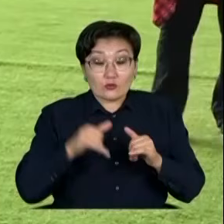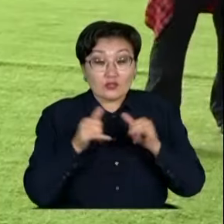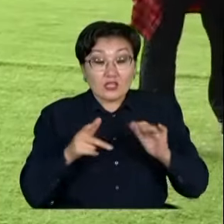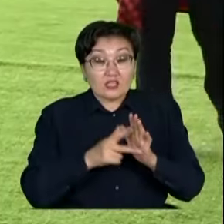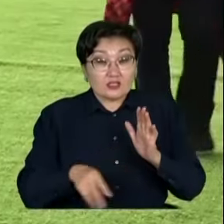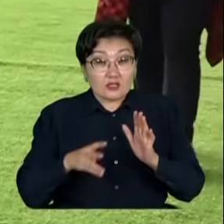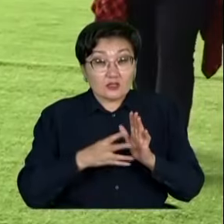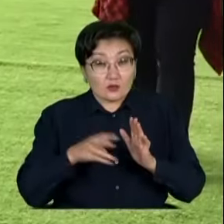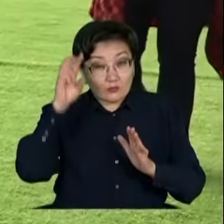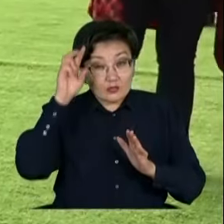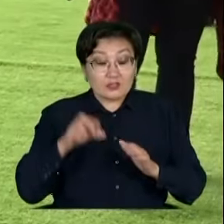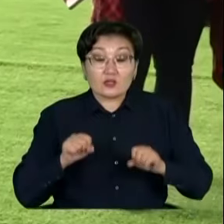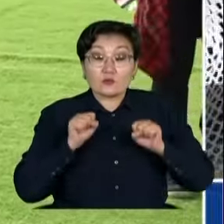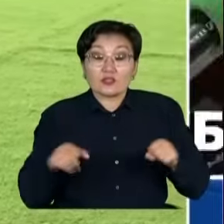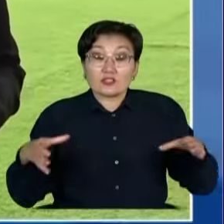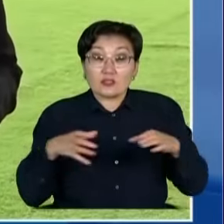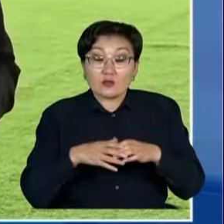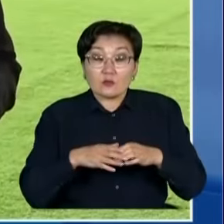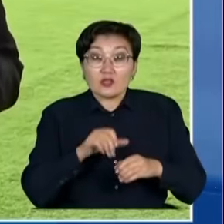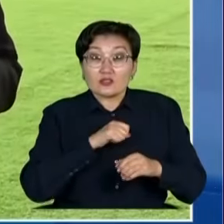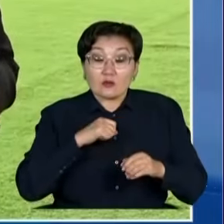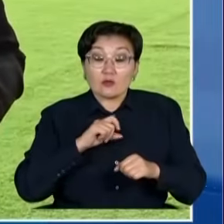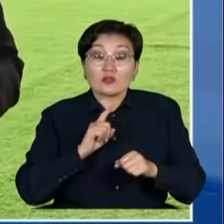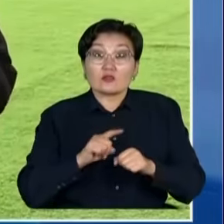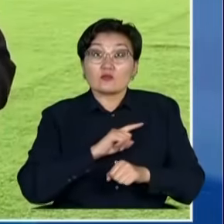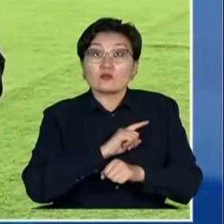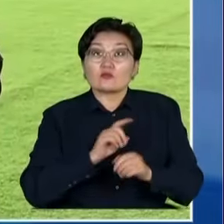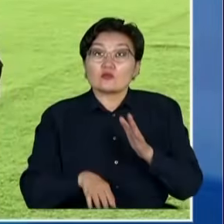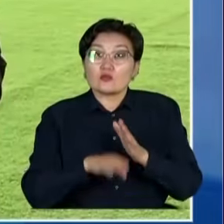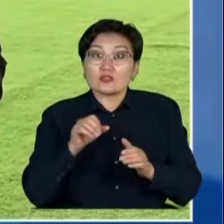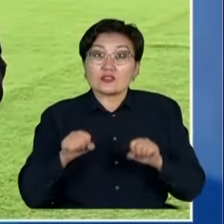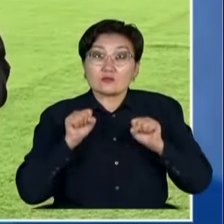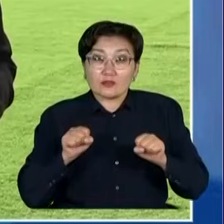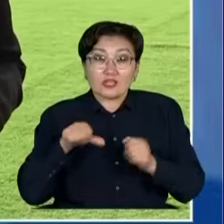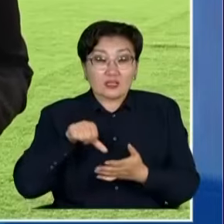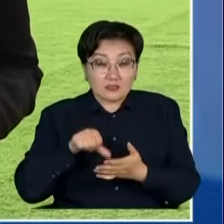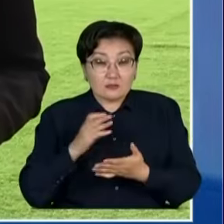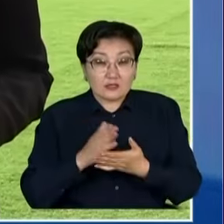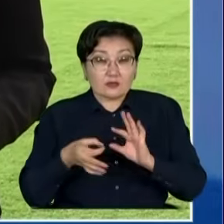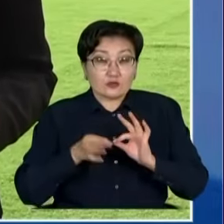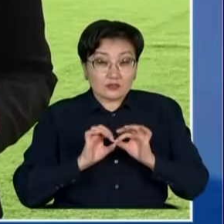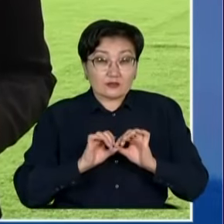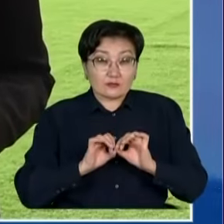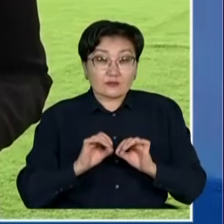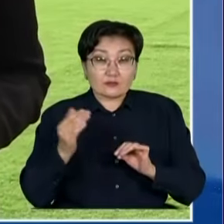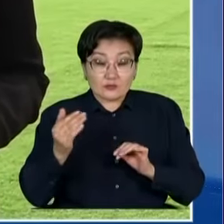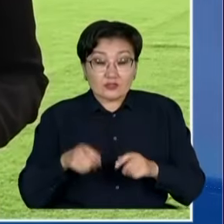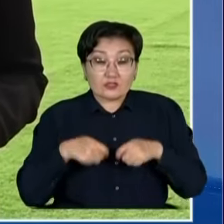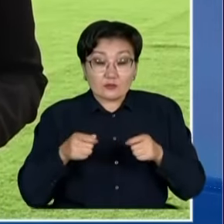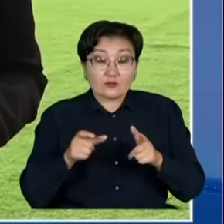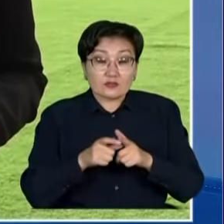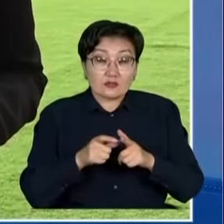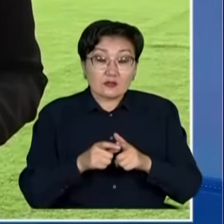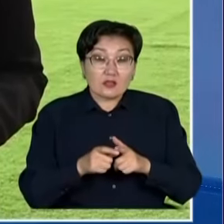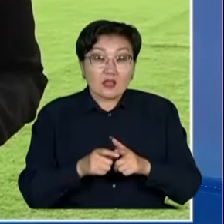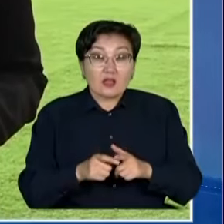89 елдің спортшылары өзара мықтыны анықтап жатыр. Менде бар ақпарат әзірге осы. Аяулым, сөз тізгіні өзіңде. Жақсы,